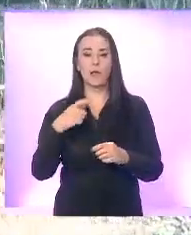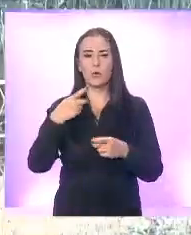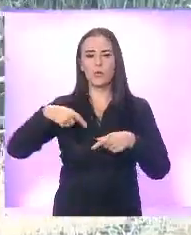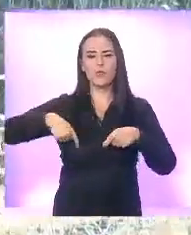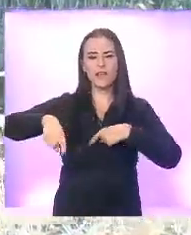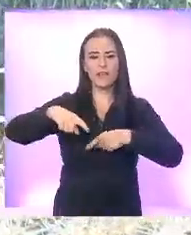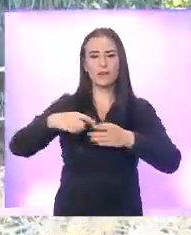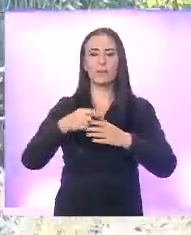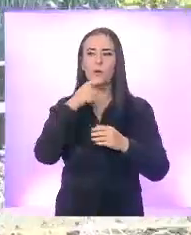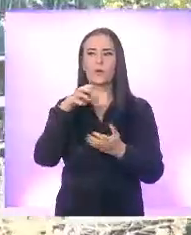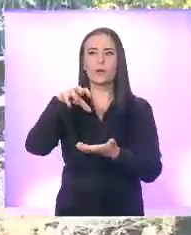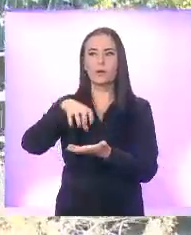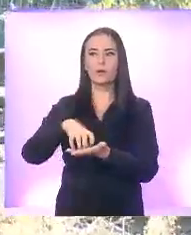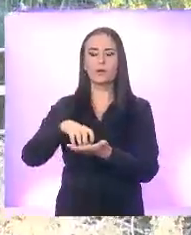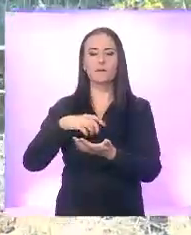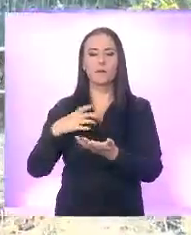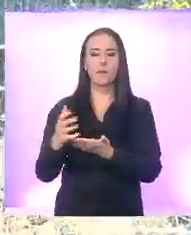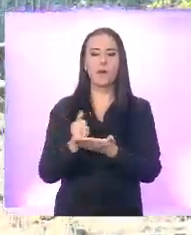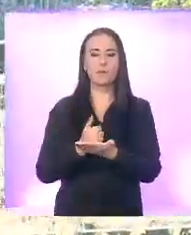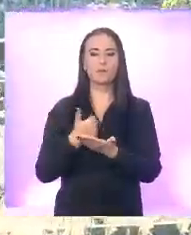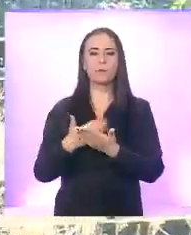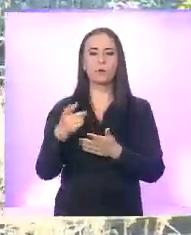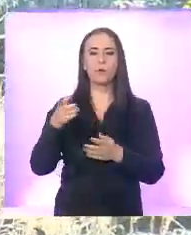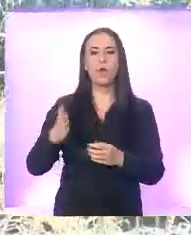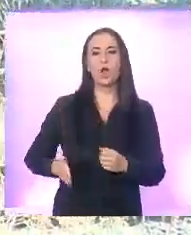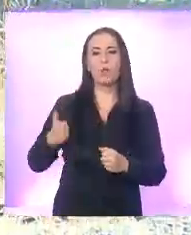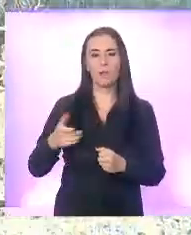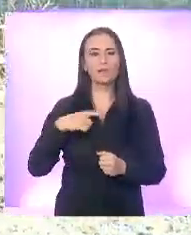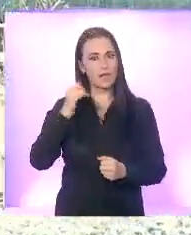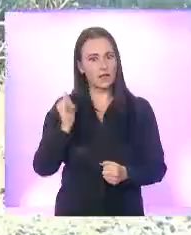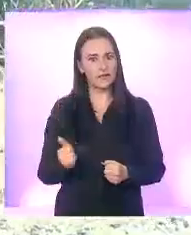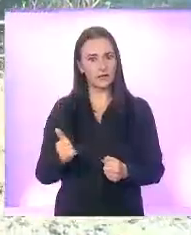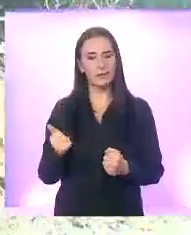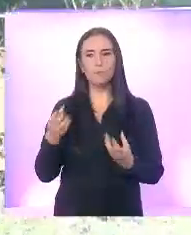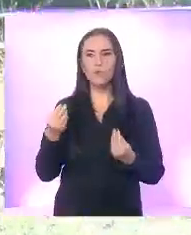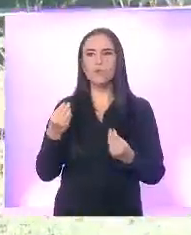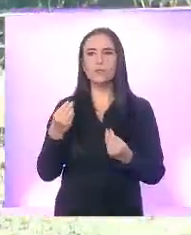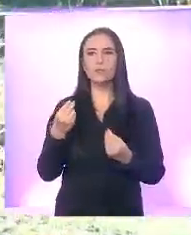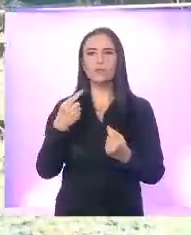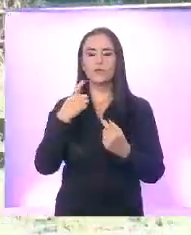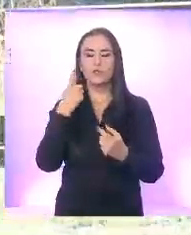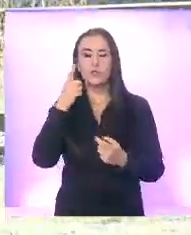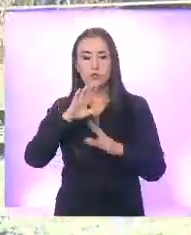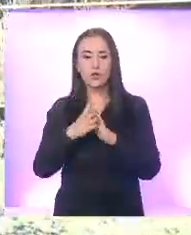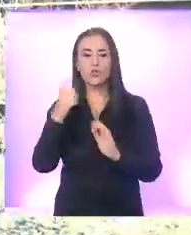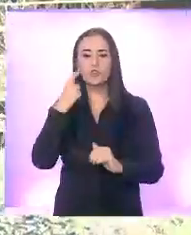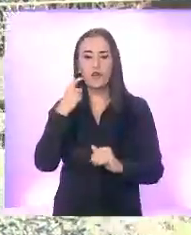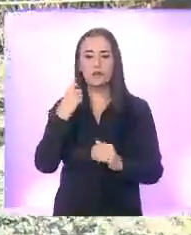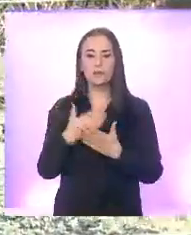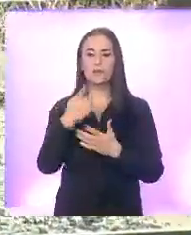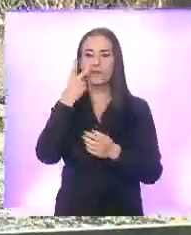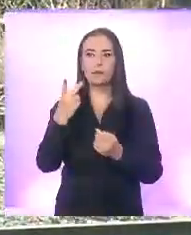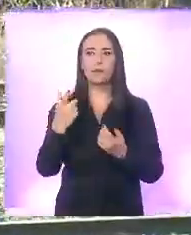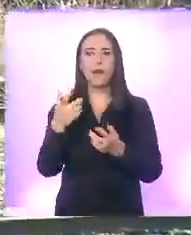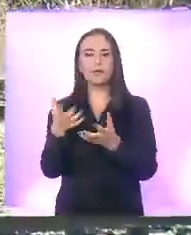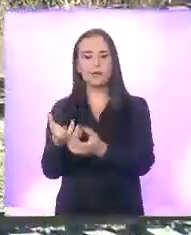traficul de pe Valea Prahovei dacă toate aceste rețele ar funcționa și nu doar din această zonă. Există într-adevăr câteva linii pe care transportul